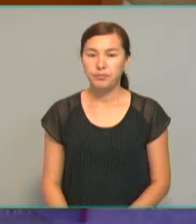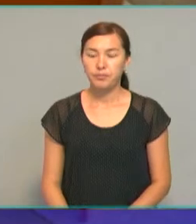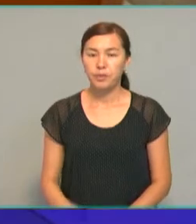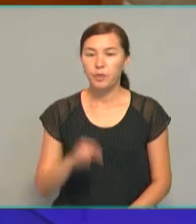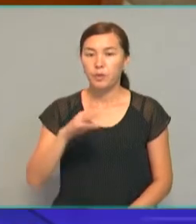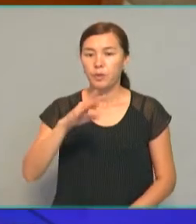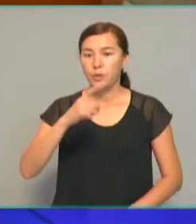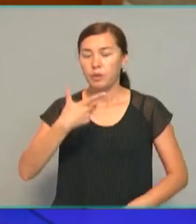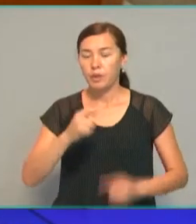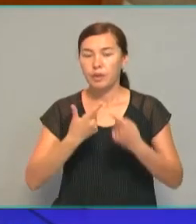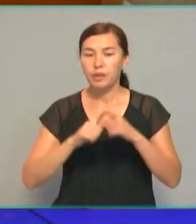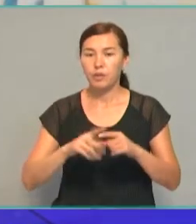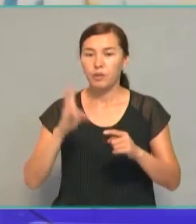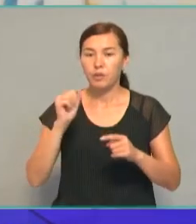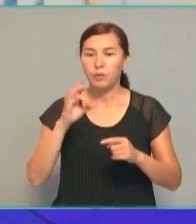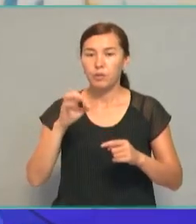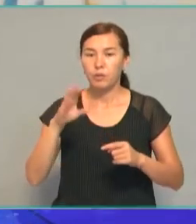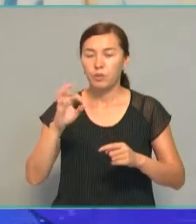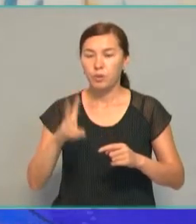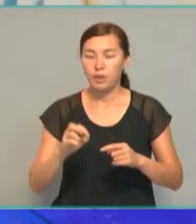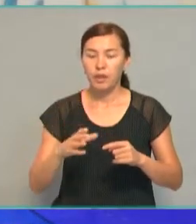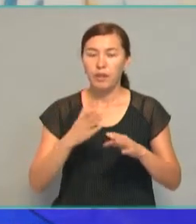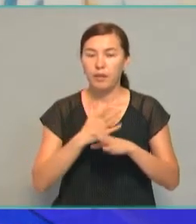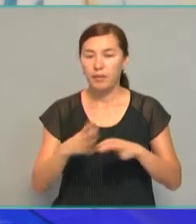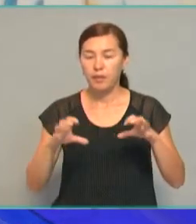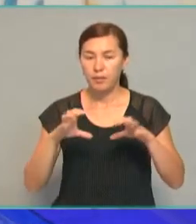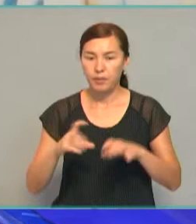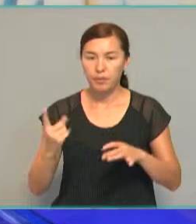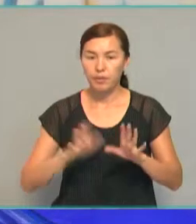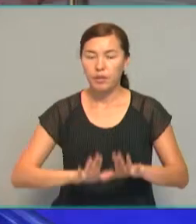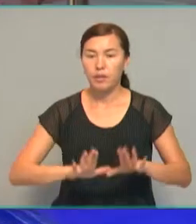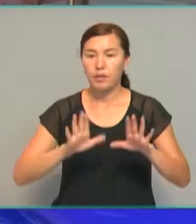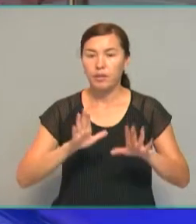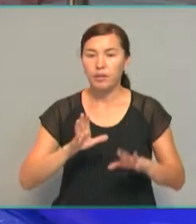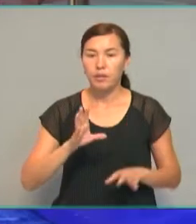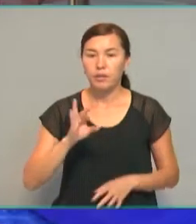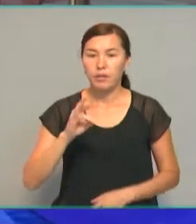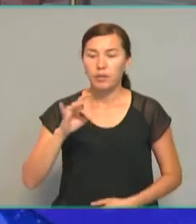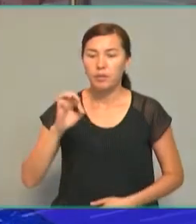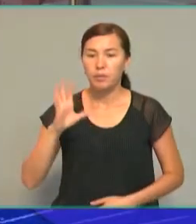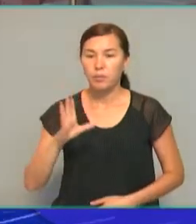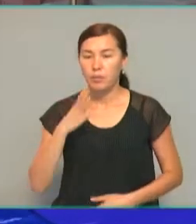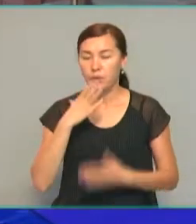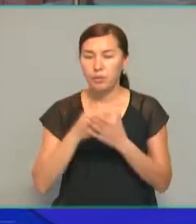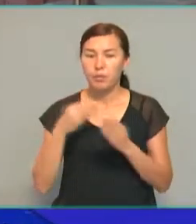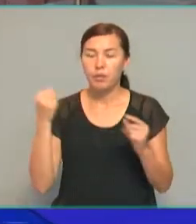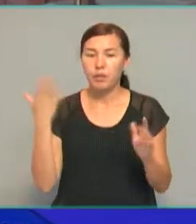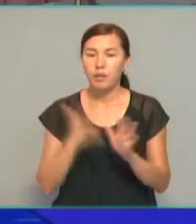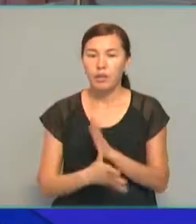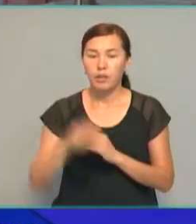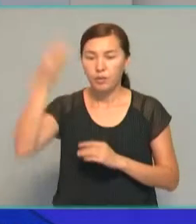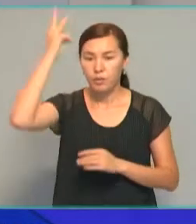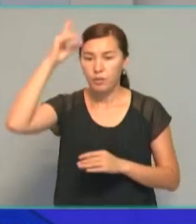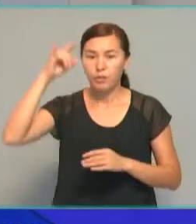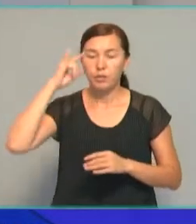Оттегі беретін ек құрылғыны алуға Нұр Отан партиясы Түркістан облыстық филиалы төрағасының бірінші орынбасары Бейсен Тәжібаев өз қаржысын жұмсаған.